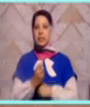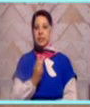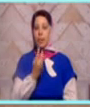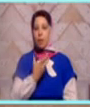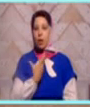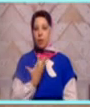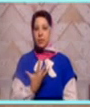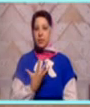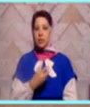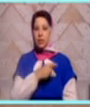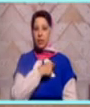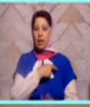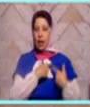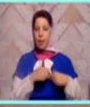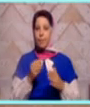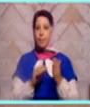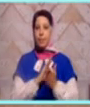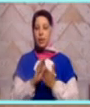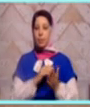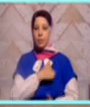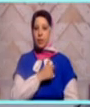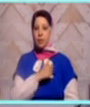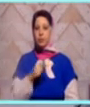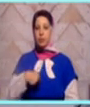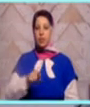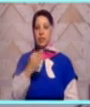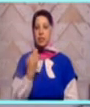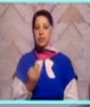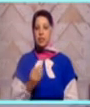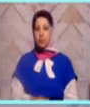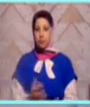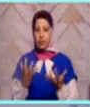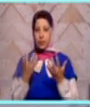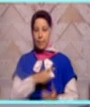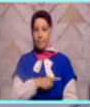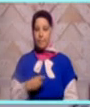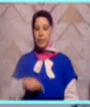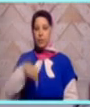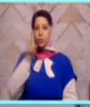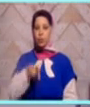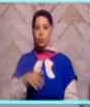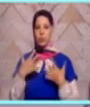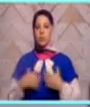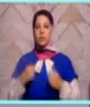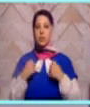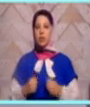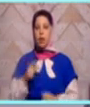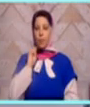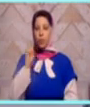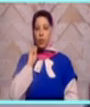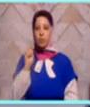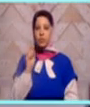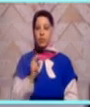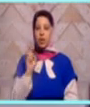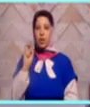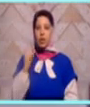57 قسطرة قلبية خلال 3 أيام ضمن حملة 100 يوم صحة بمحافظة قنا.